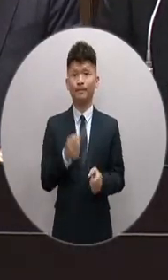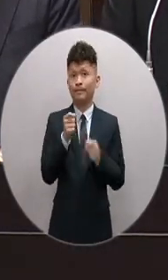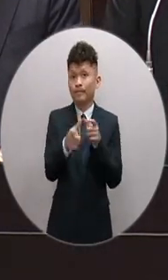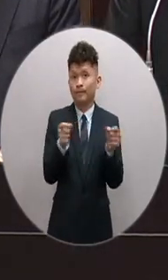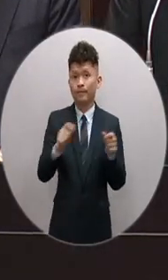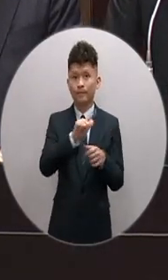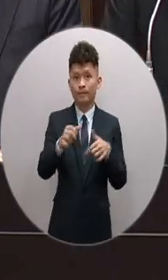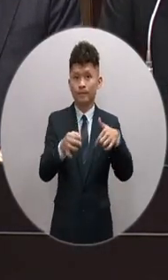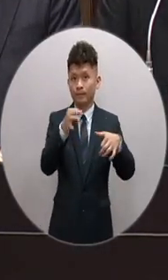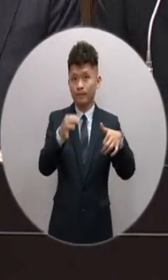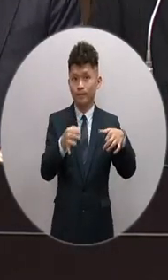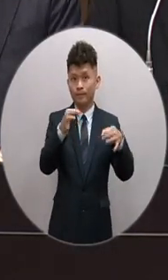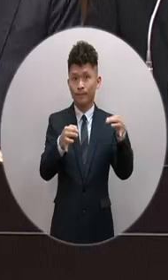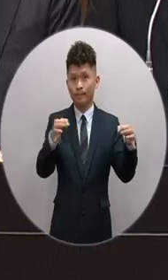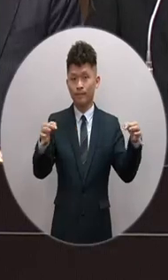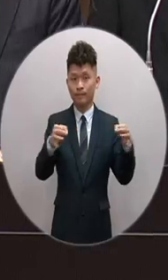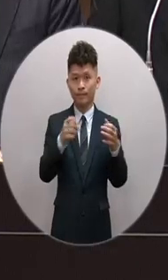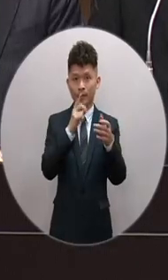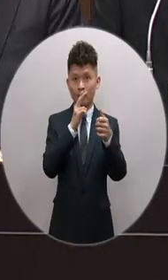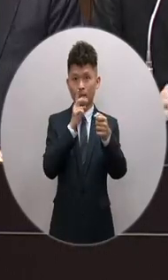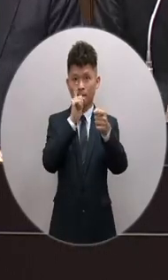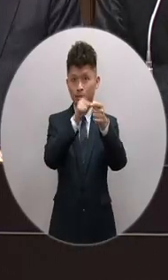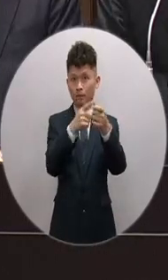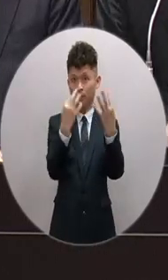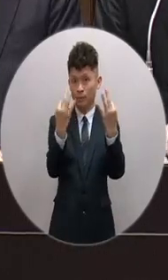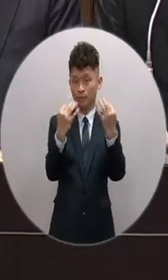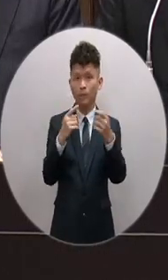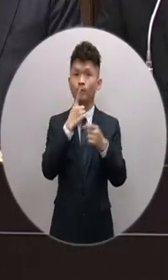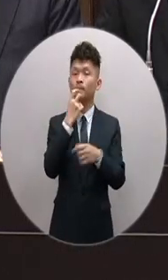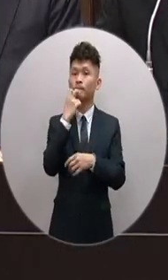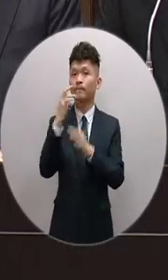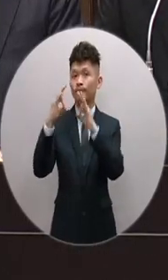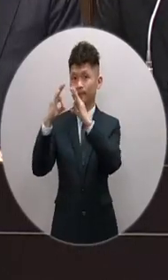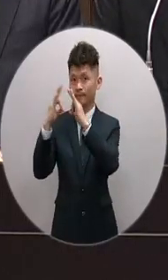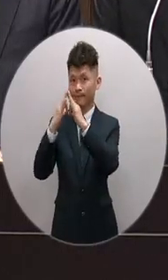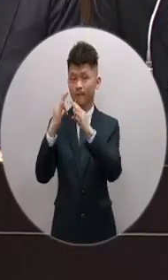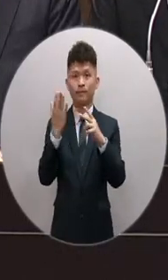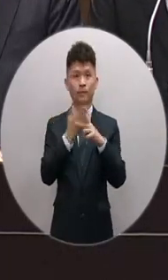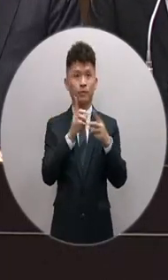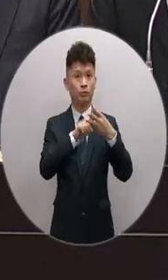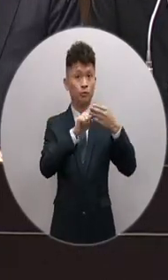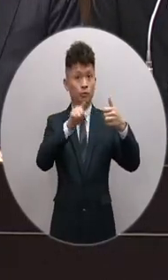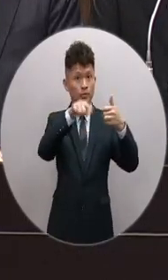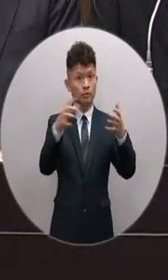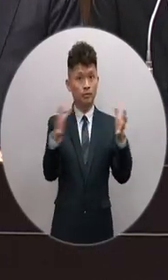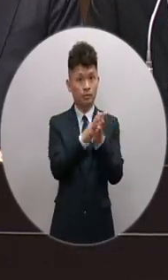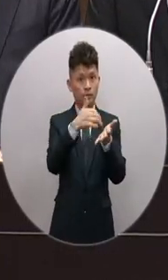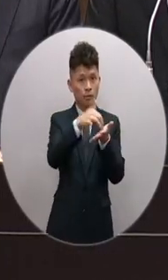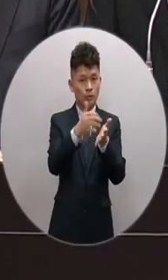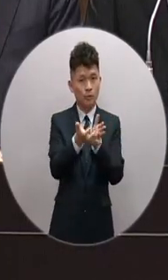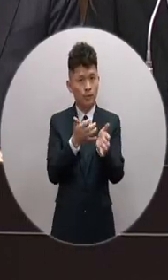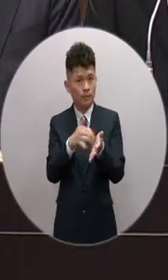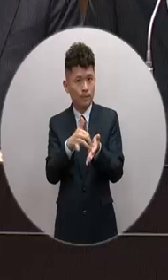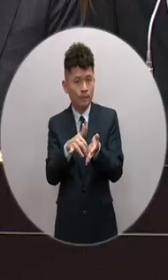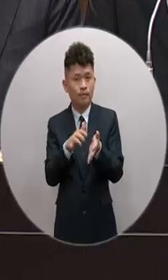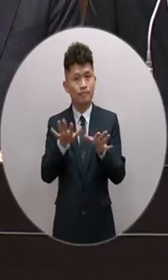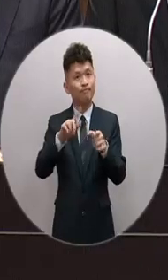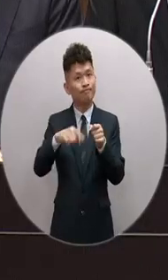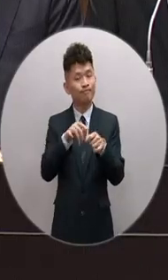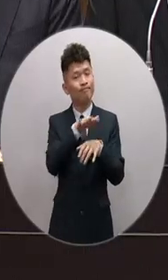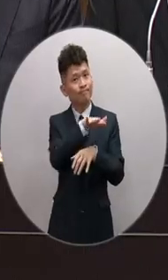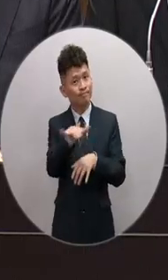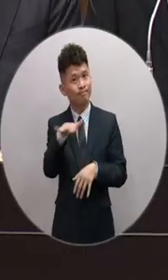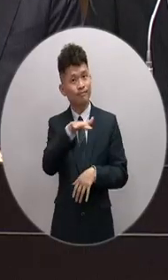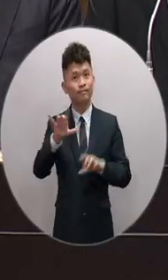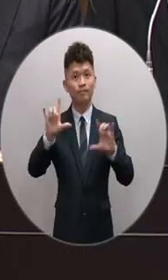者物价指数啊，不管是根据中央银行或者是我们主计总处的预估，今年仍算平稳啊，预